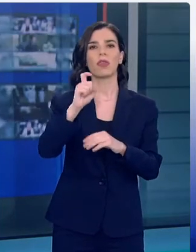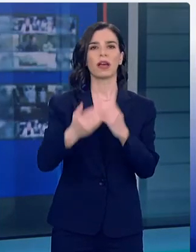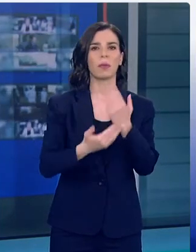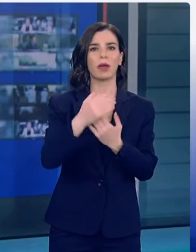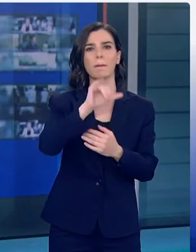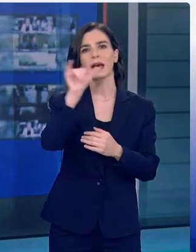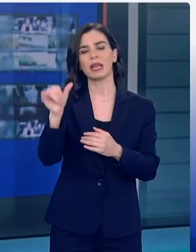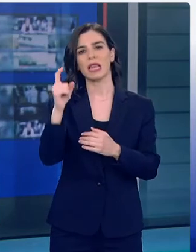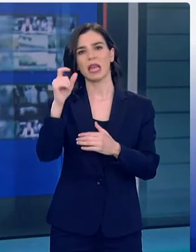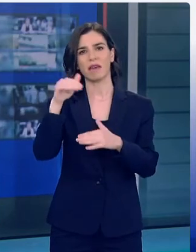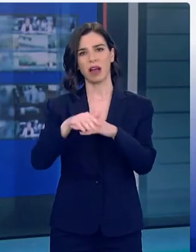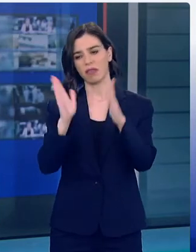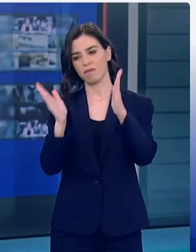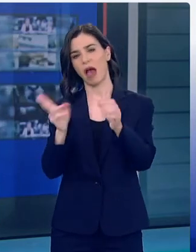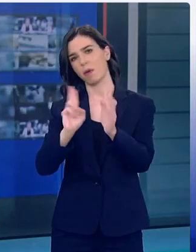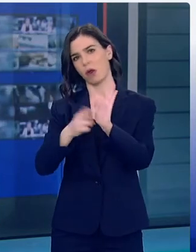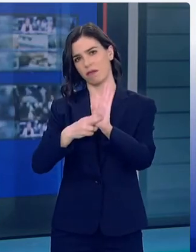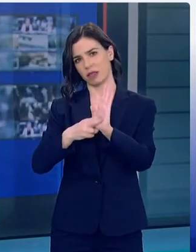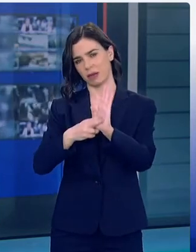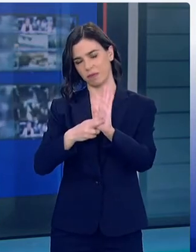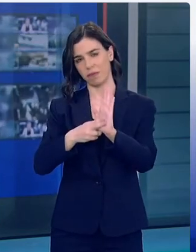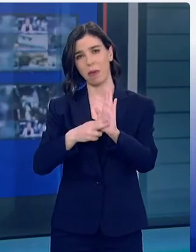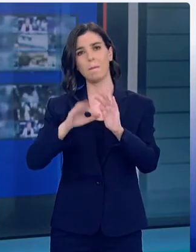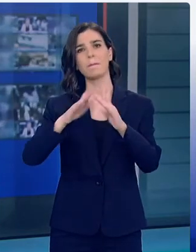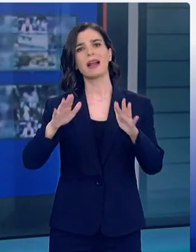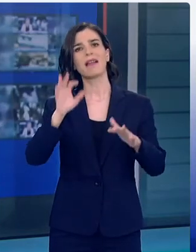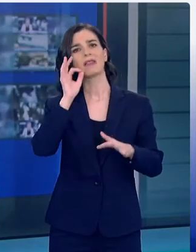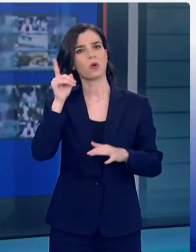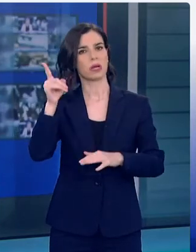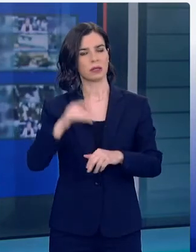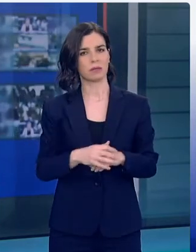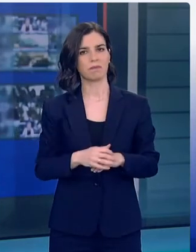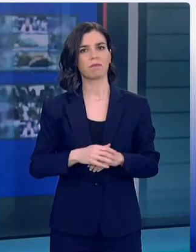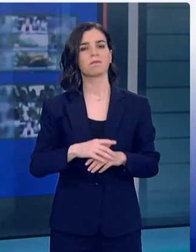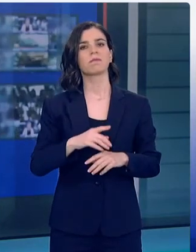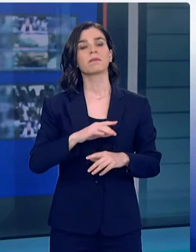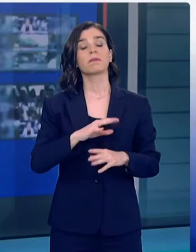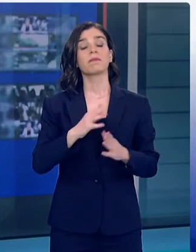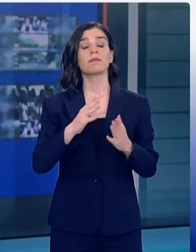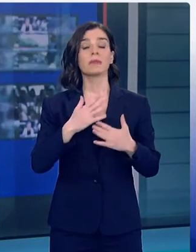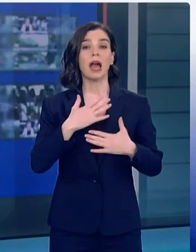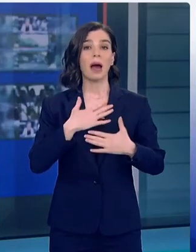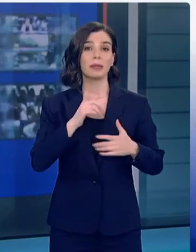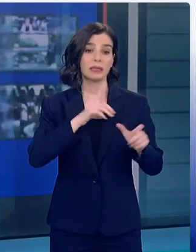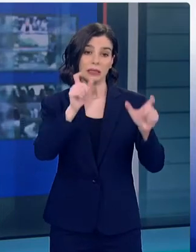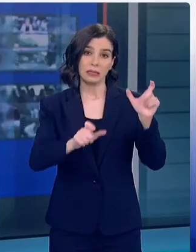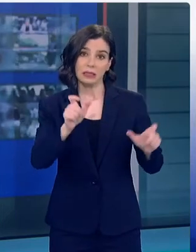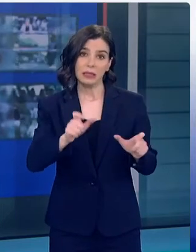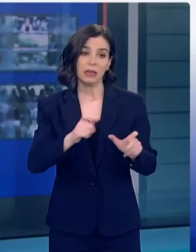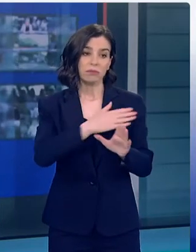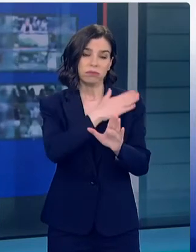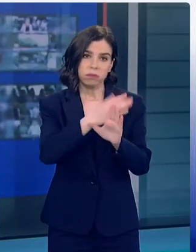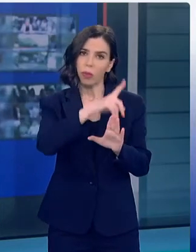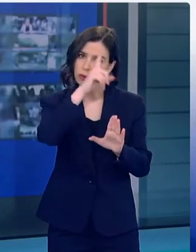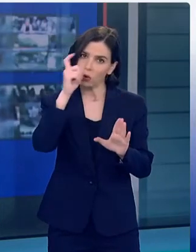έως τις 10 το βράδυ. Αγαπητοί μου συμπολίτες, κυρίες και κύριοι, έχουμε διανύσει σημαντικό μέρος της διαδρομής και έχουμε ανταπεξέλθει